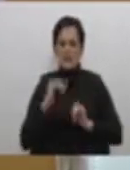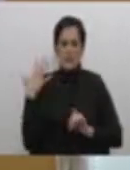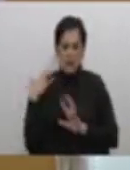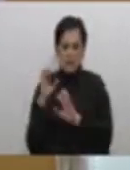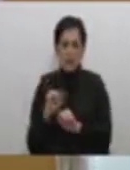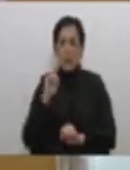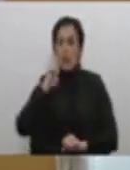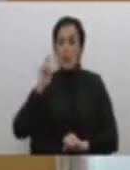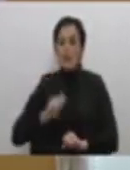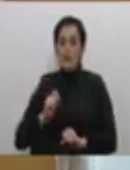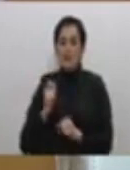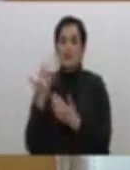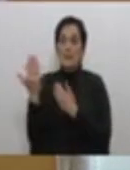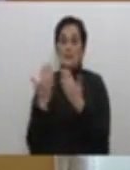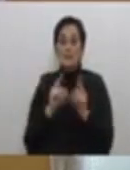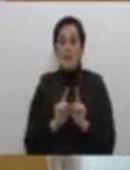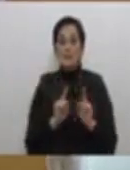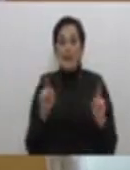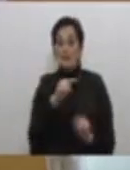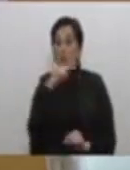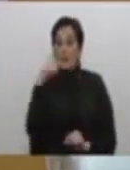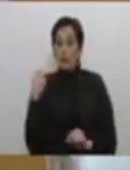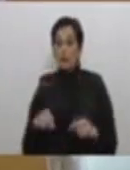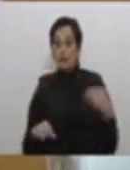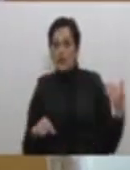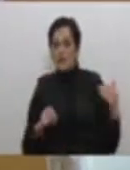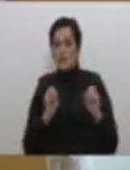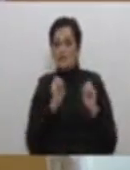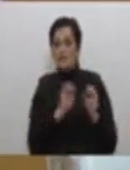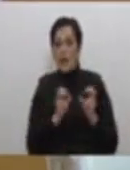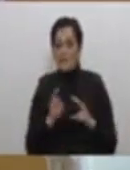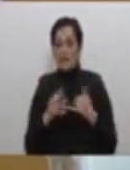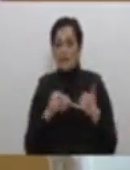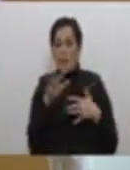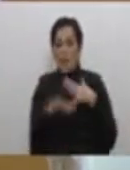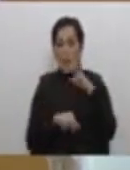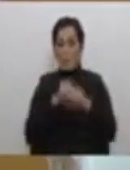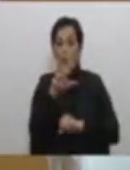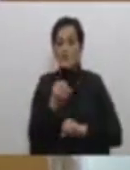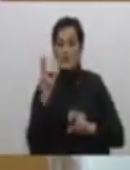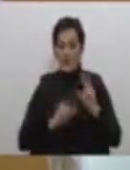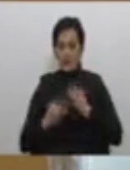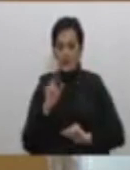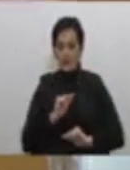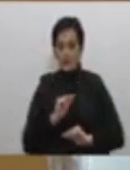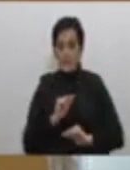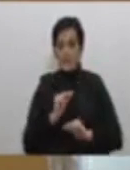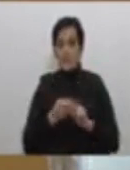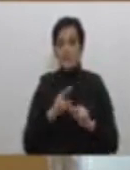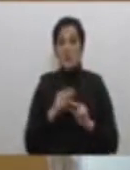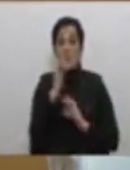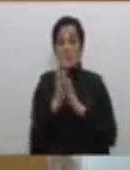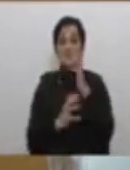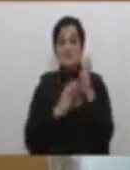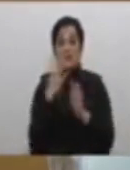უკრაინის მიმართ, განსაკუთრებით რუსეთის მხრიდან საფრთხეებისა და ოკუპაციის გათვალისწინებით. Ამ საერთაშორისო